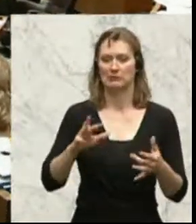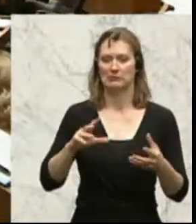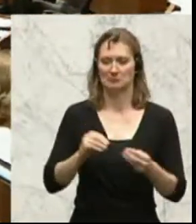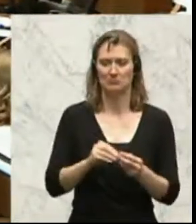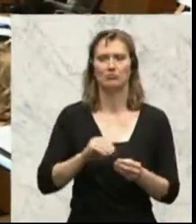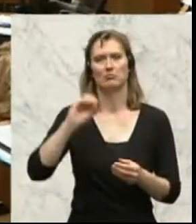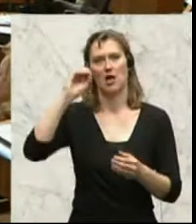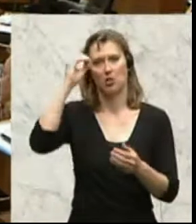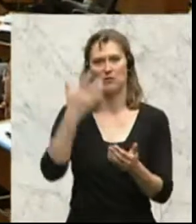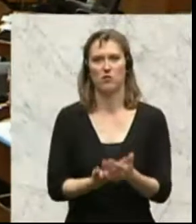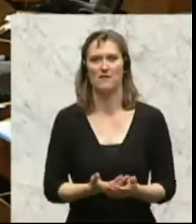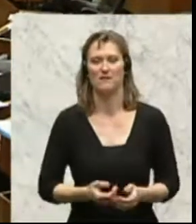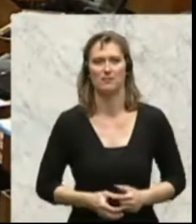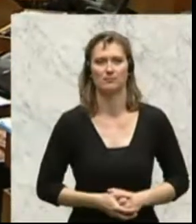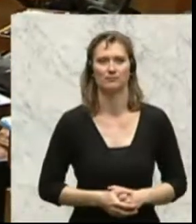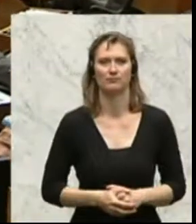Frage Nummer 9.